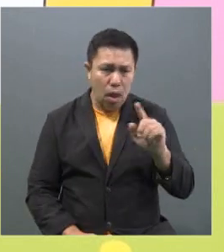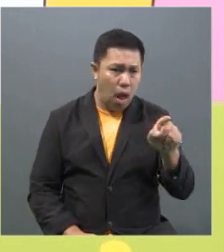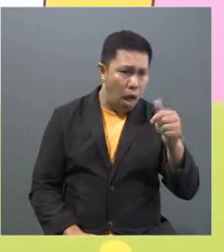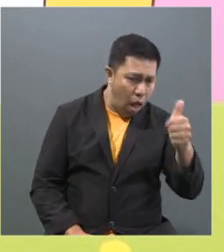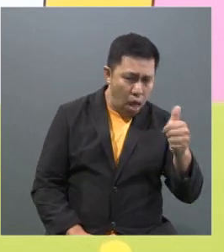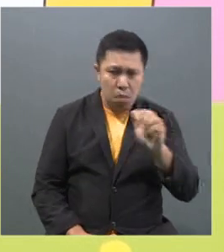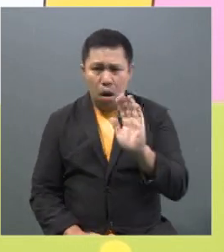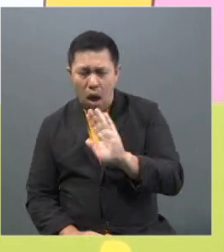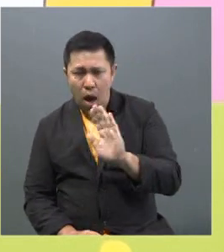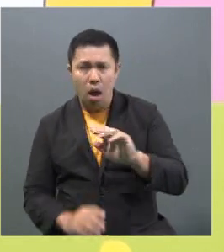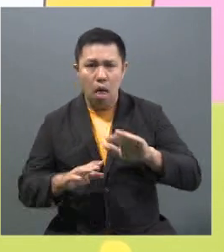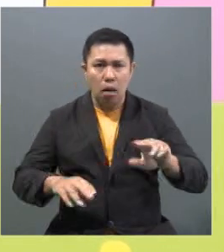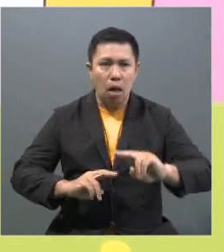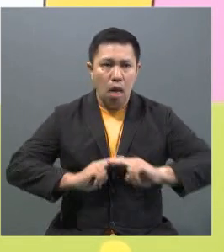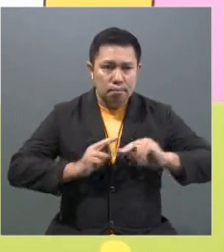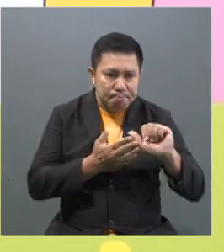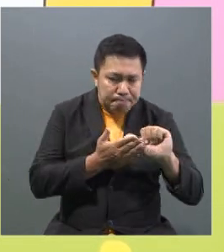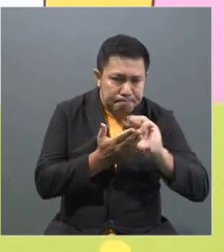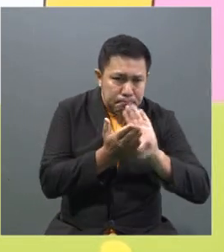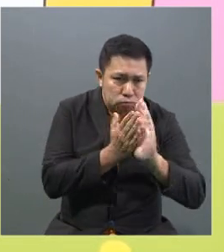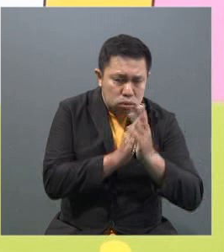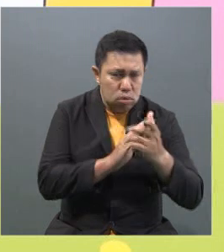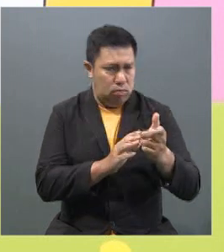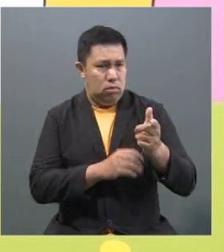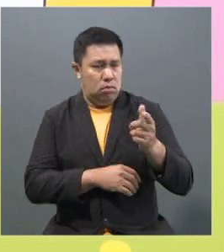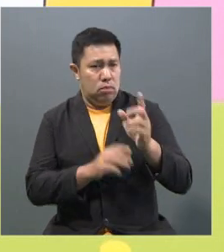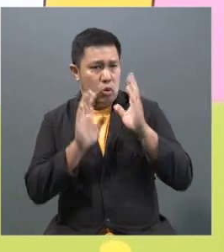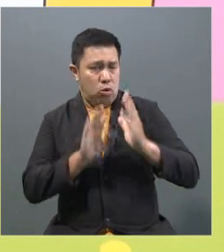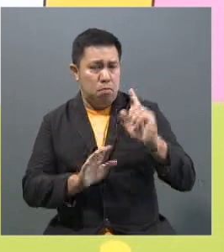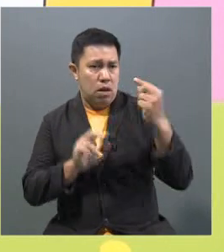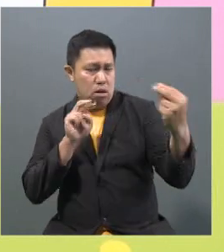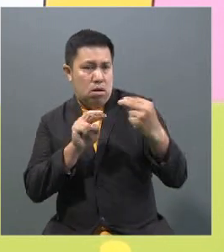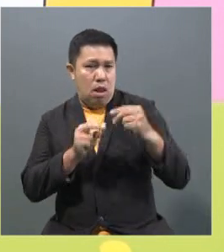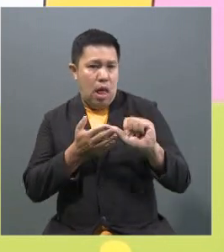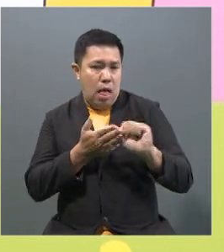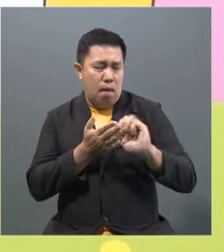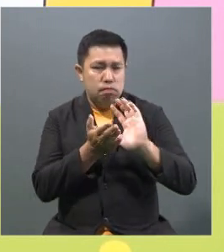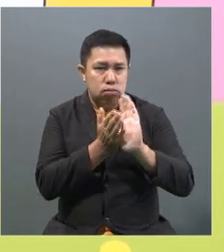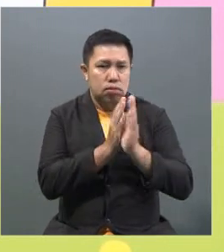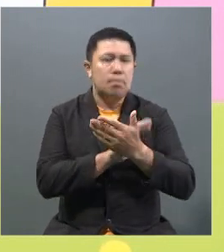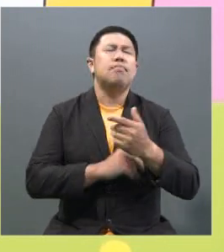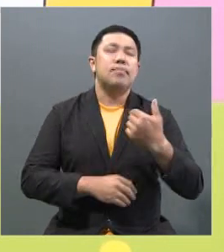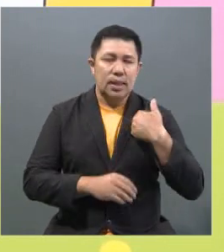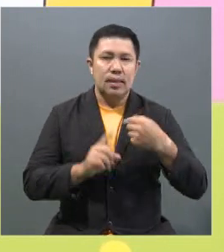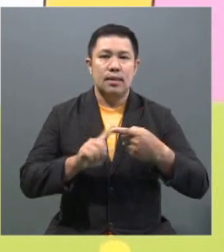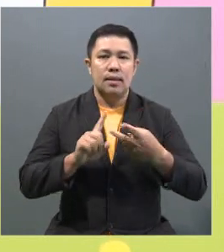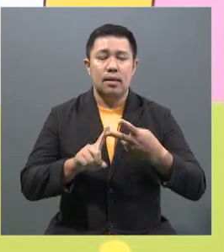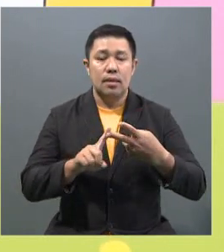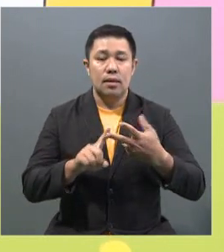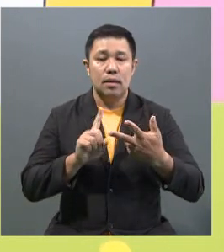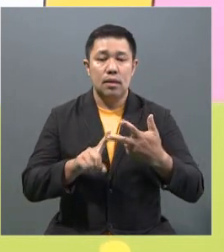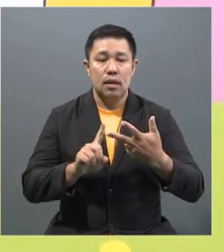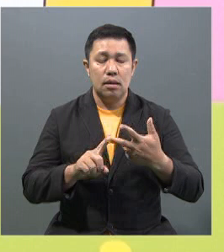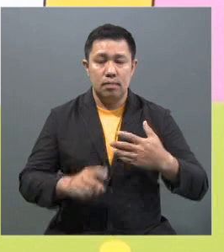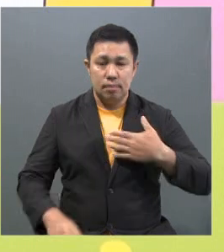คล้ายๆกับปรับตัวนะคะเวลาที่เจอคนใหม่ๆเนี่ยค่ะก็จะปรับตัวได้ง่ายขึ้นนะคะแล้วก็เรื่องของการใ